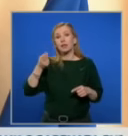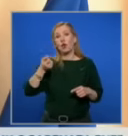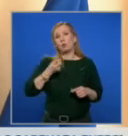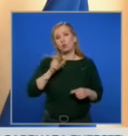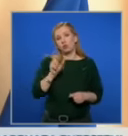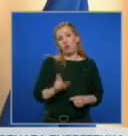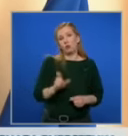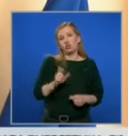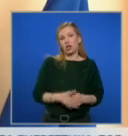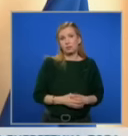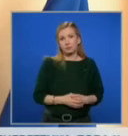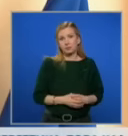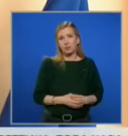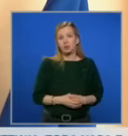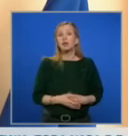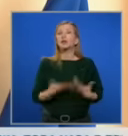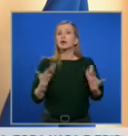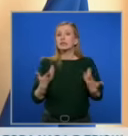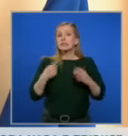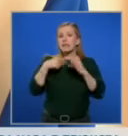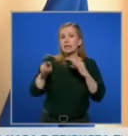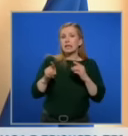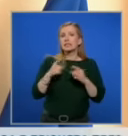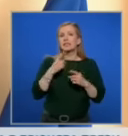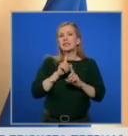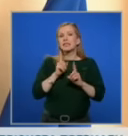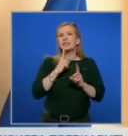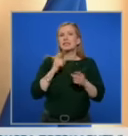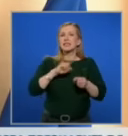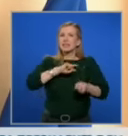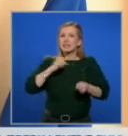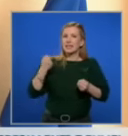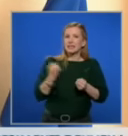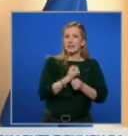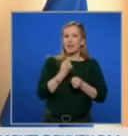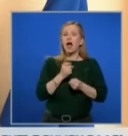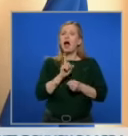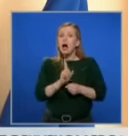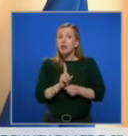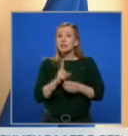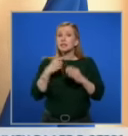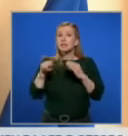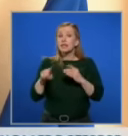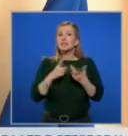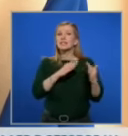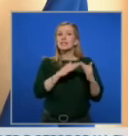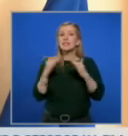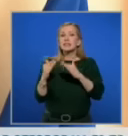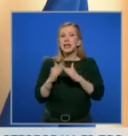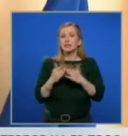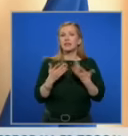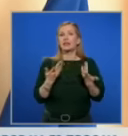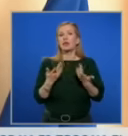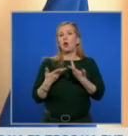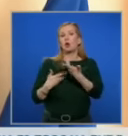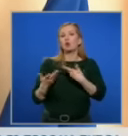пострадалото лице, като сигналите не са за насилие, а са за такива съседски взаимоотношения,